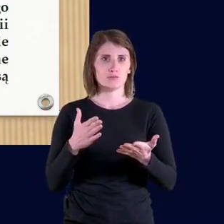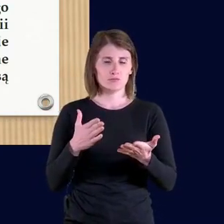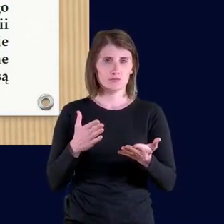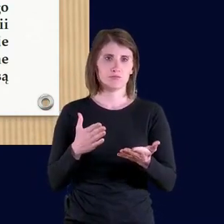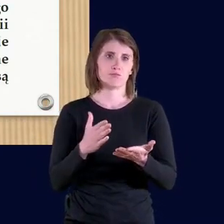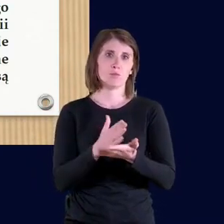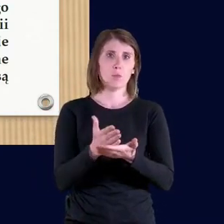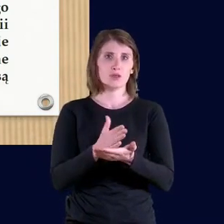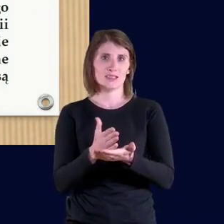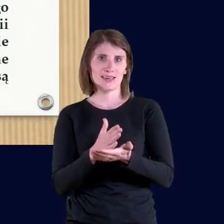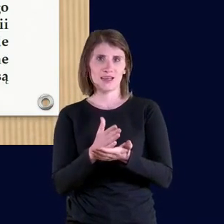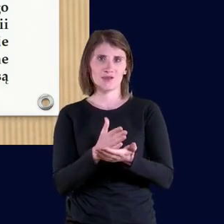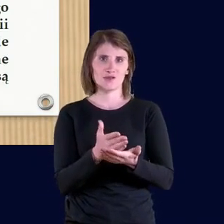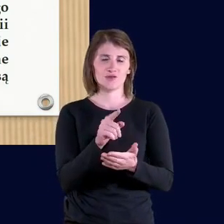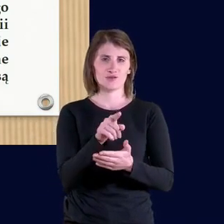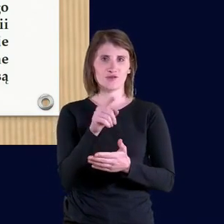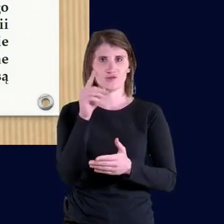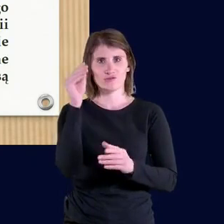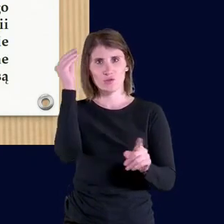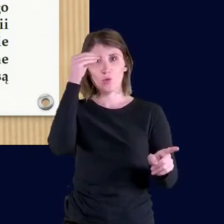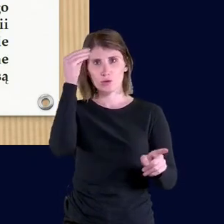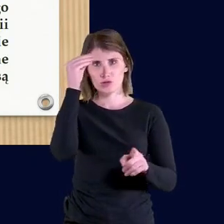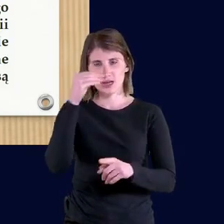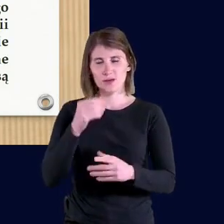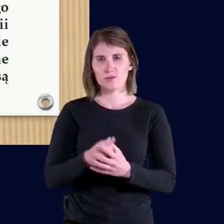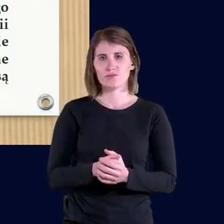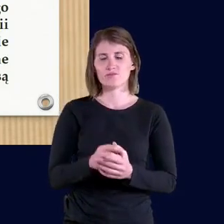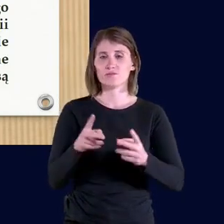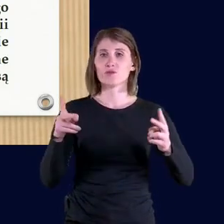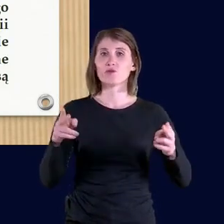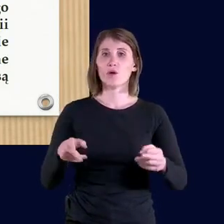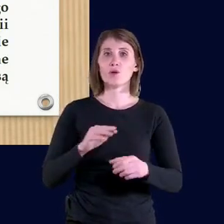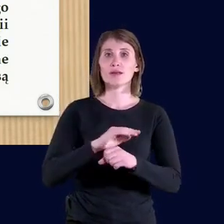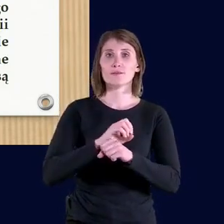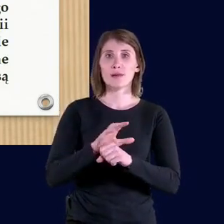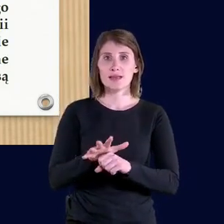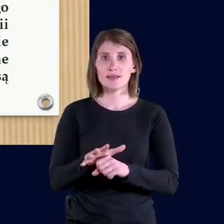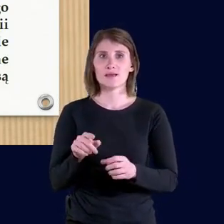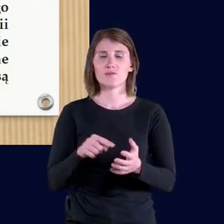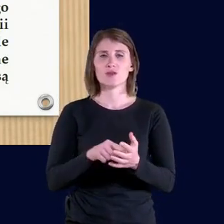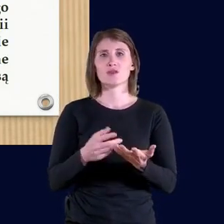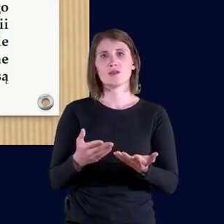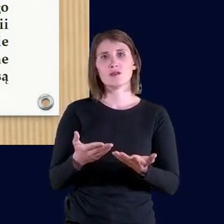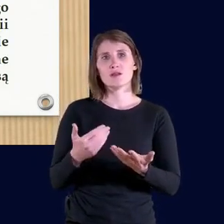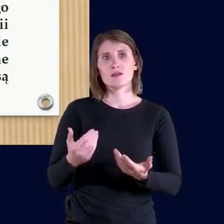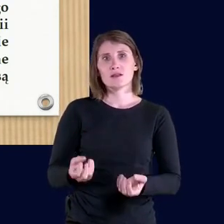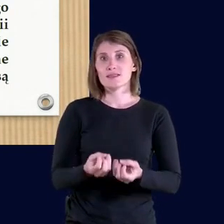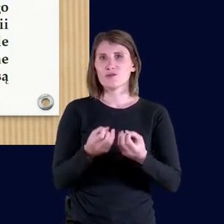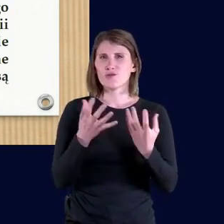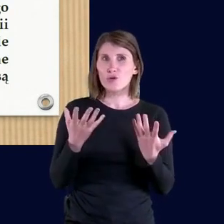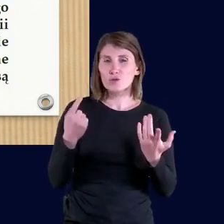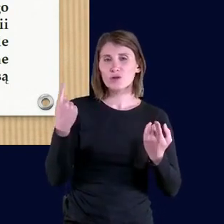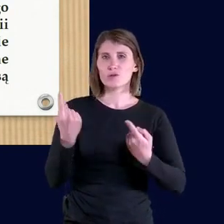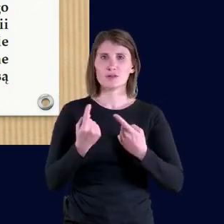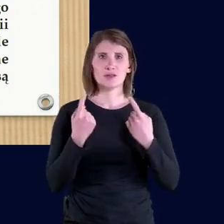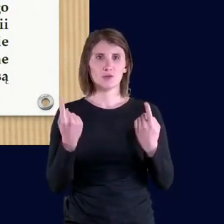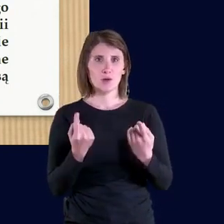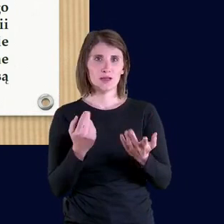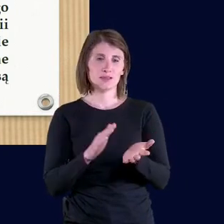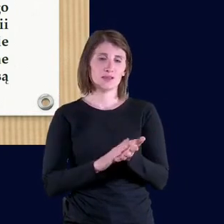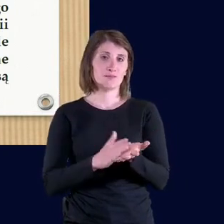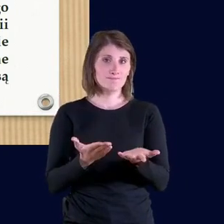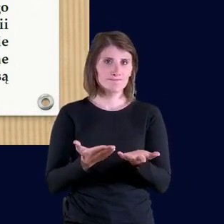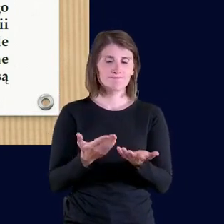uczniami bo chciałbym zwrócić naszą uwagę też że okres pan Dawid stworzył taką dość specyficzną sytuację kiedy biblioteka